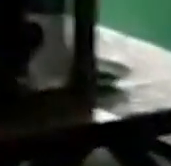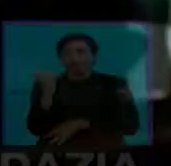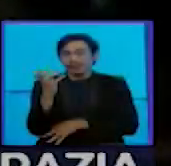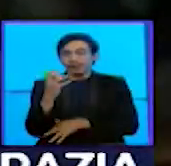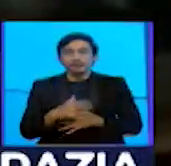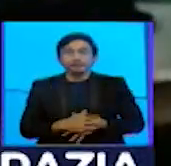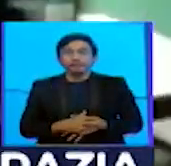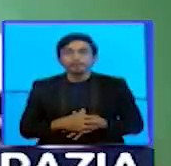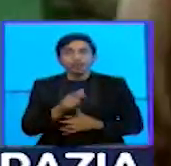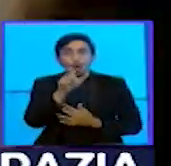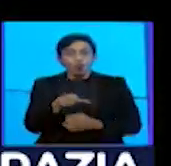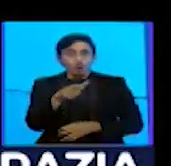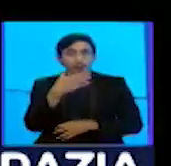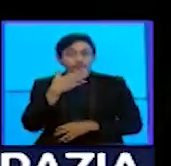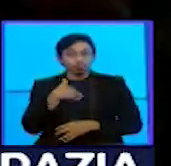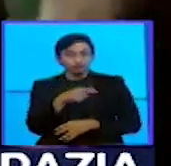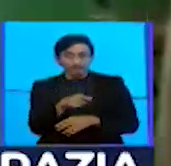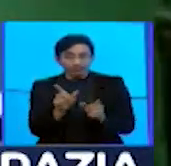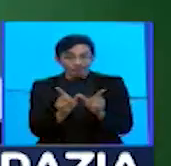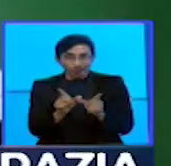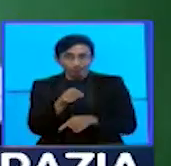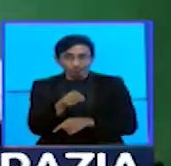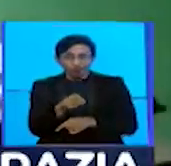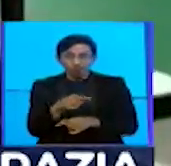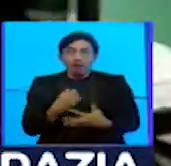dua pembeli yang tengah makan dan pemilik warteg pun kaget.